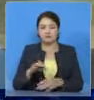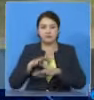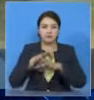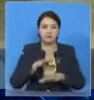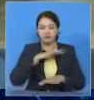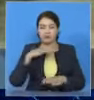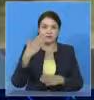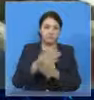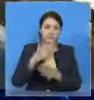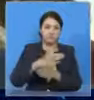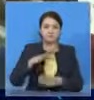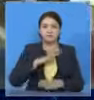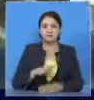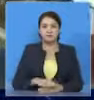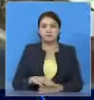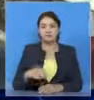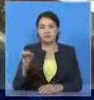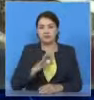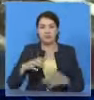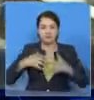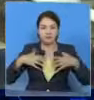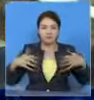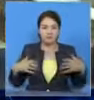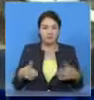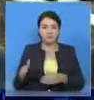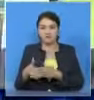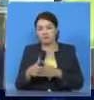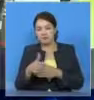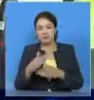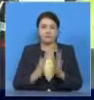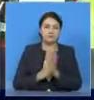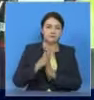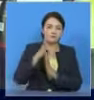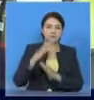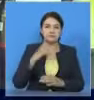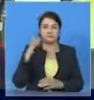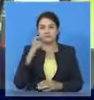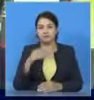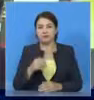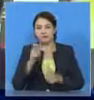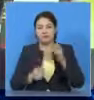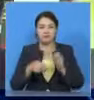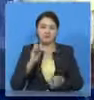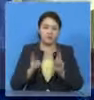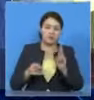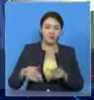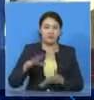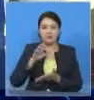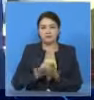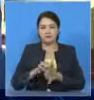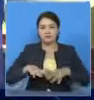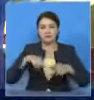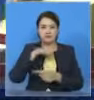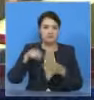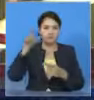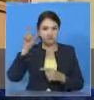көп жағынан көмектесіп жатыр. Ауданда мал шаруашылығымен, балық аулаумен, өсімдік шаруашылығымен және қымыз дайындаумен айналысатын тағы бір ірі шаруашылық